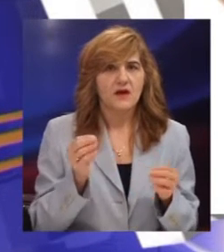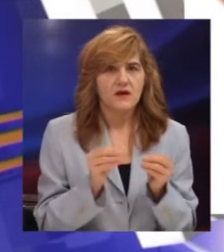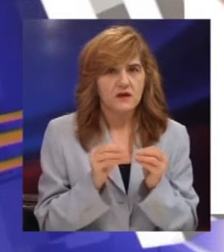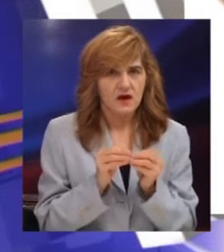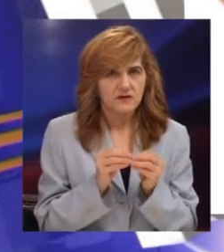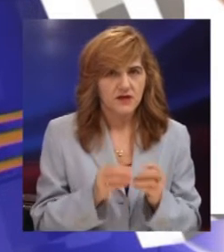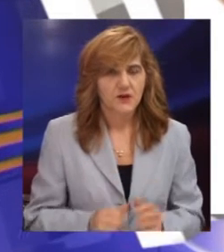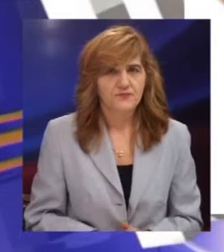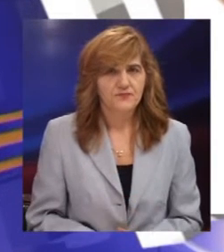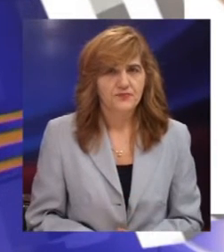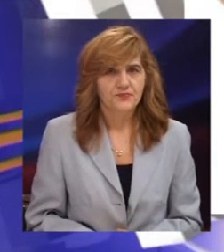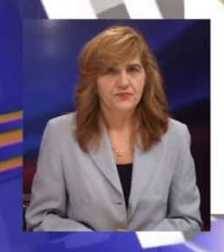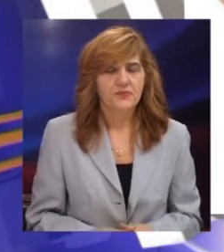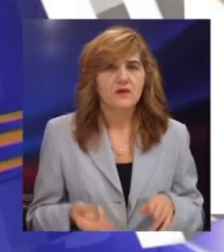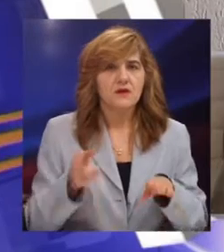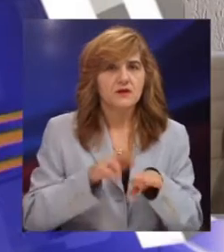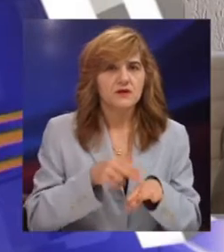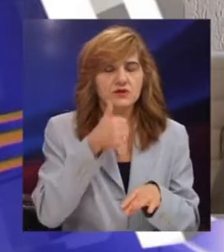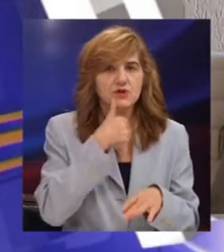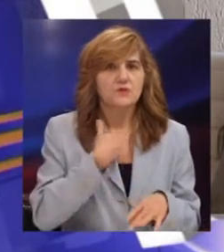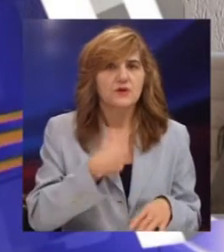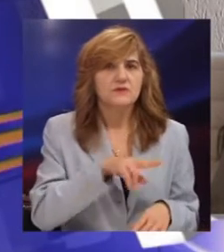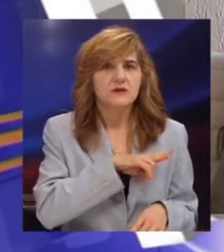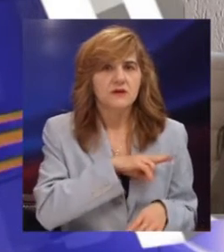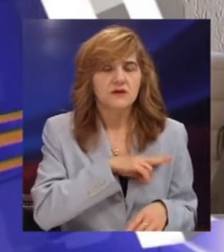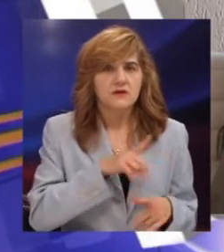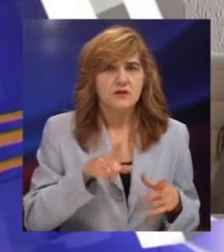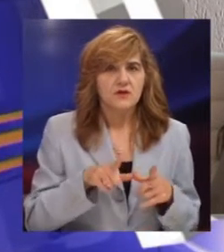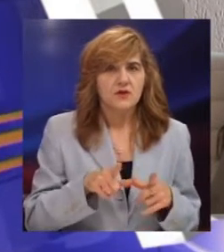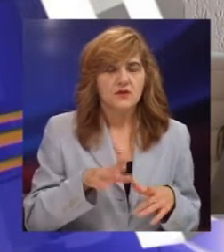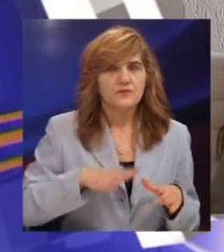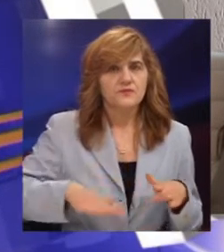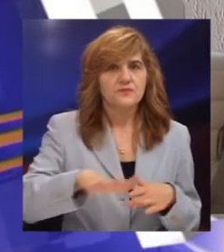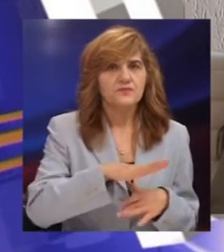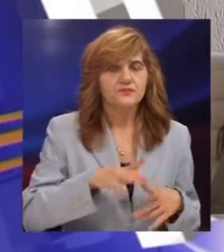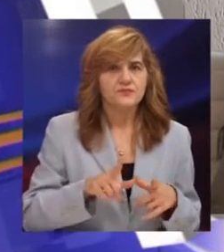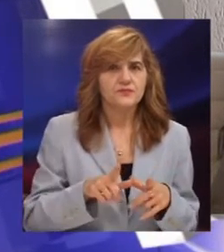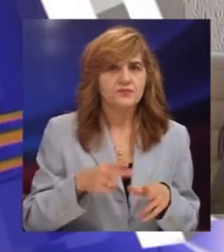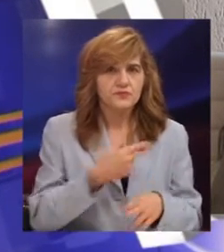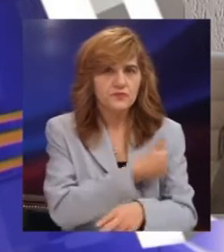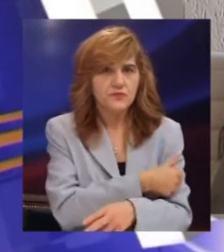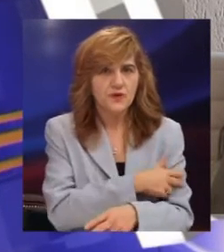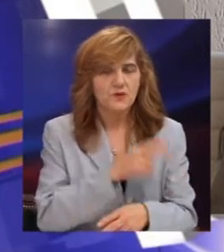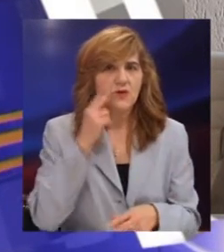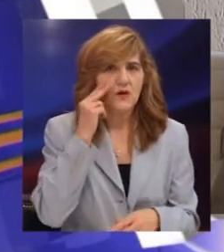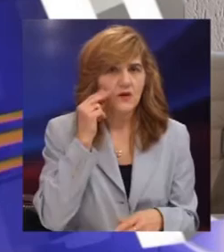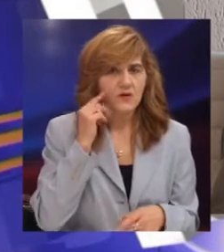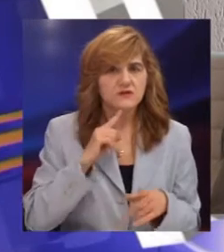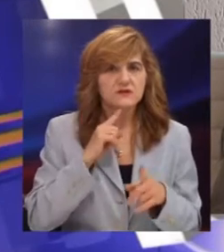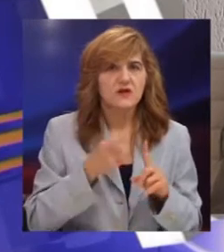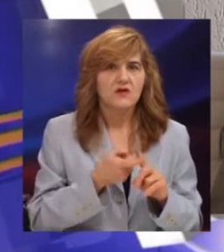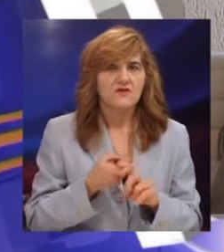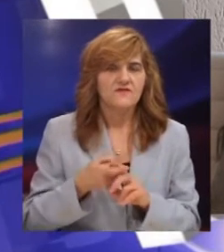jajnika. Najčešće je ono što smo imali prilike što u lokalu, što u kliničkom centru u Novom Sadu i za